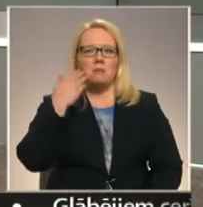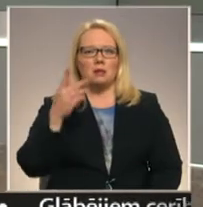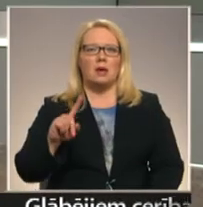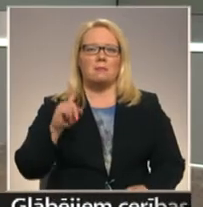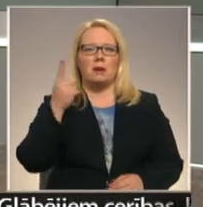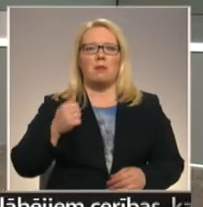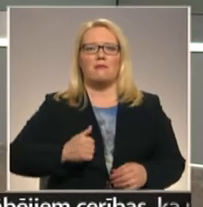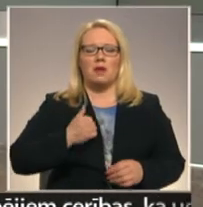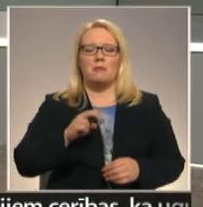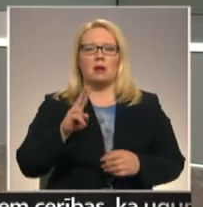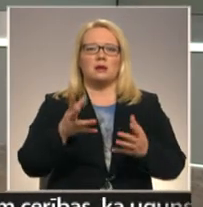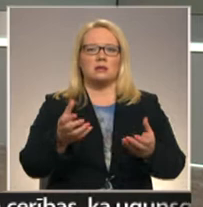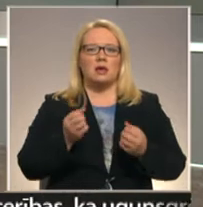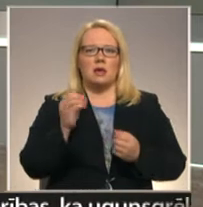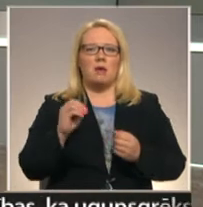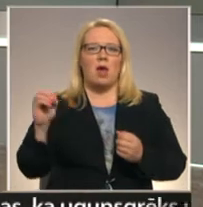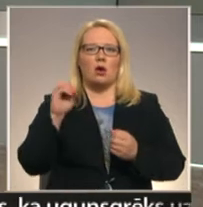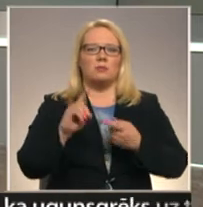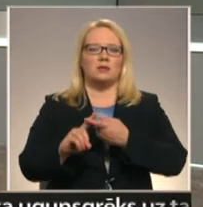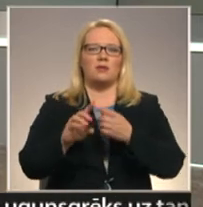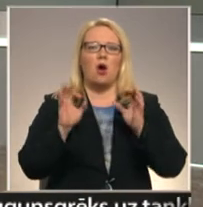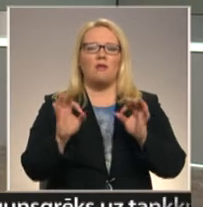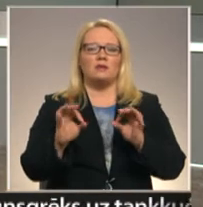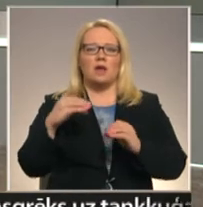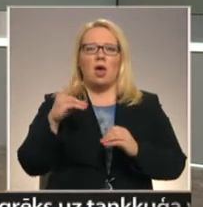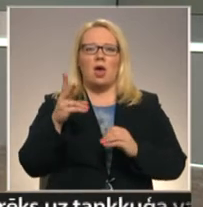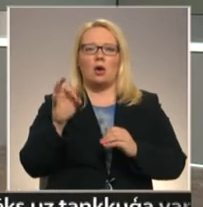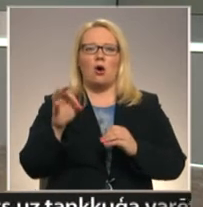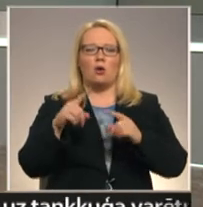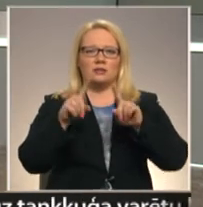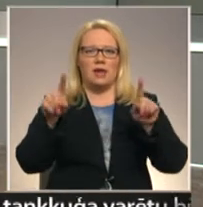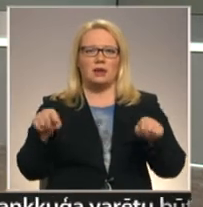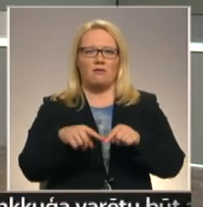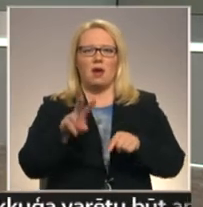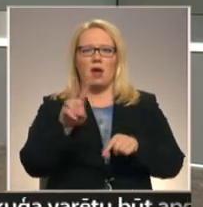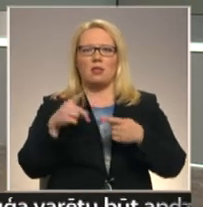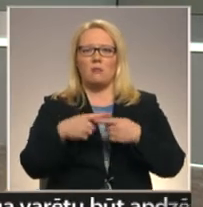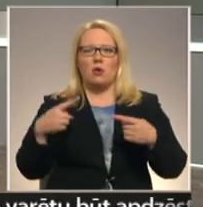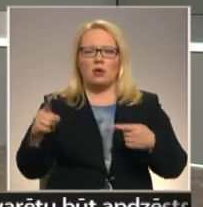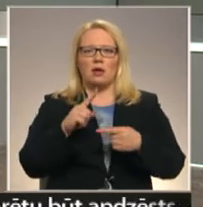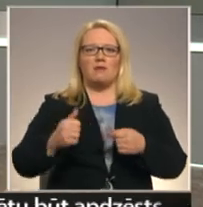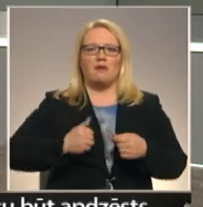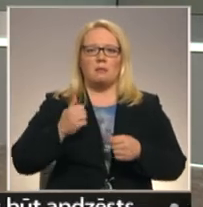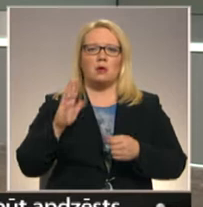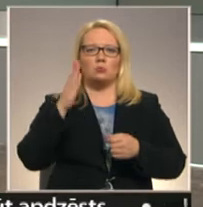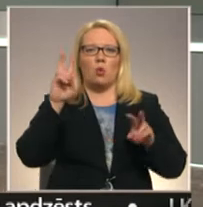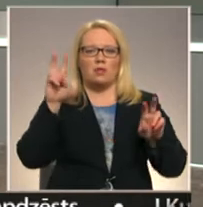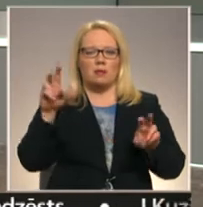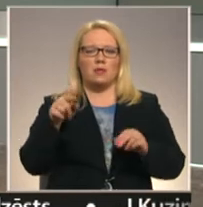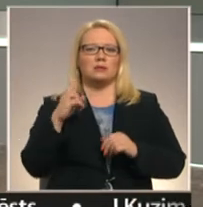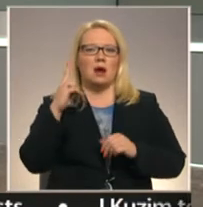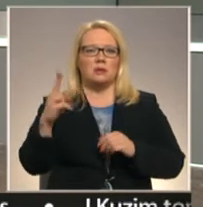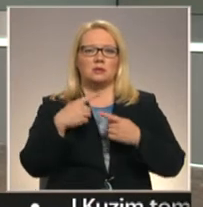Baltijā pirmais uzņēmums, kas saņēmis Eiropas Savienības oficiālo eko certifikātu kādam produktam, ir uzņēmums Spodrība, un tas apliecina,